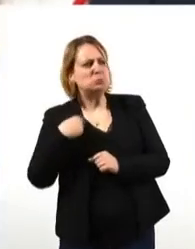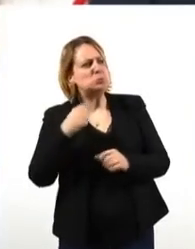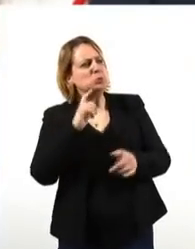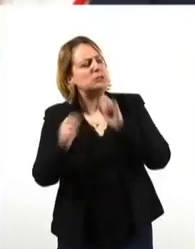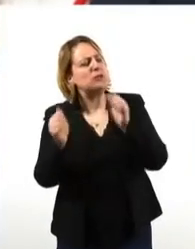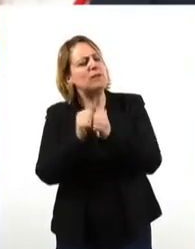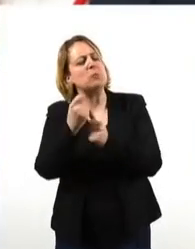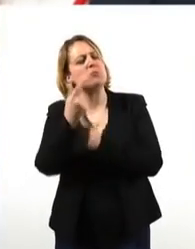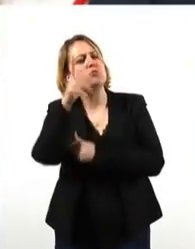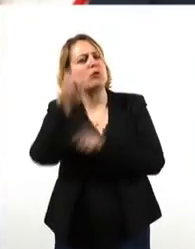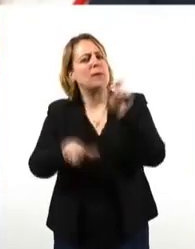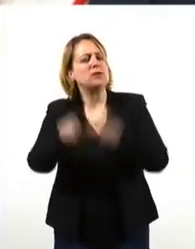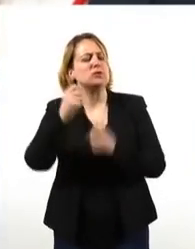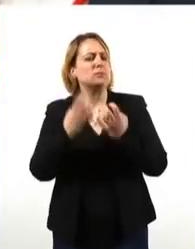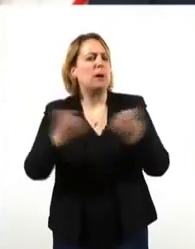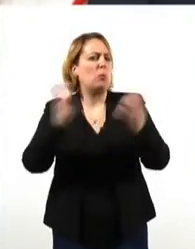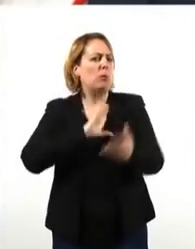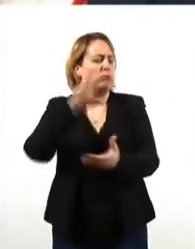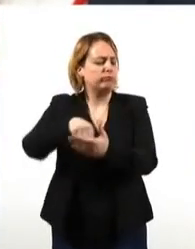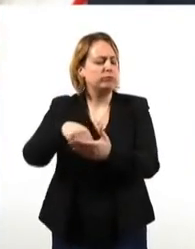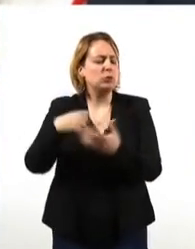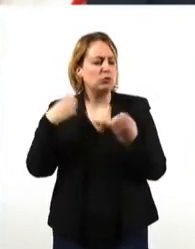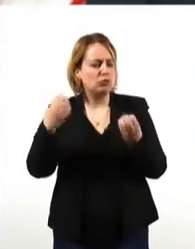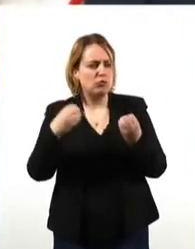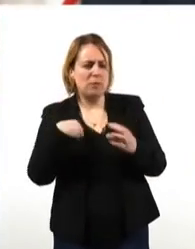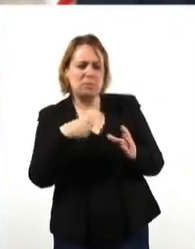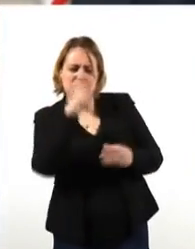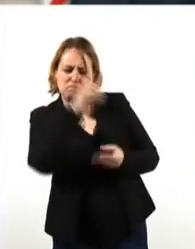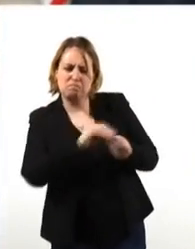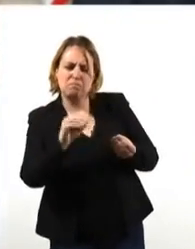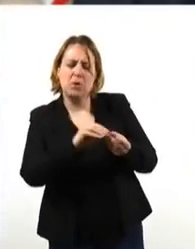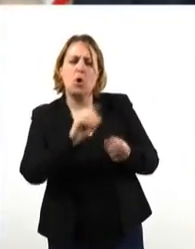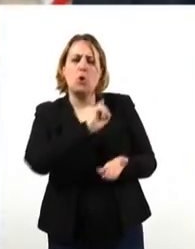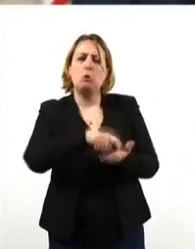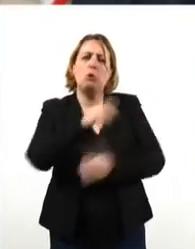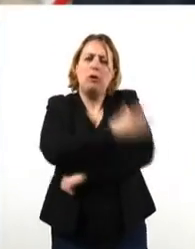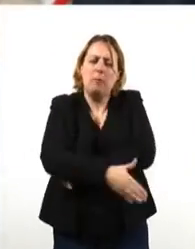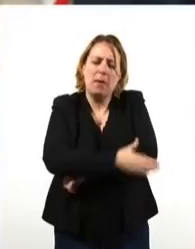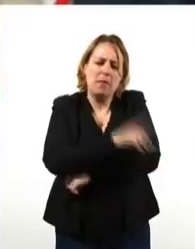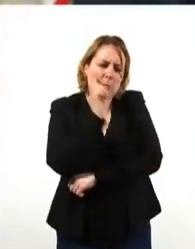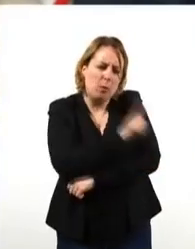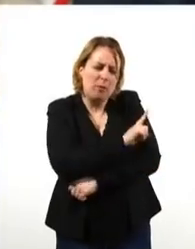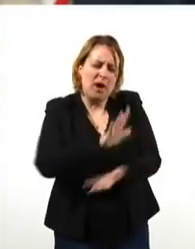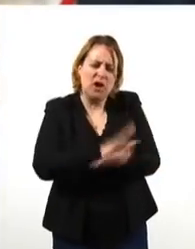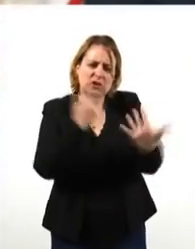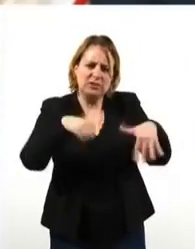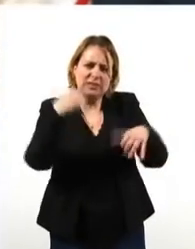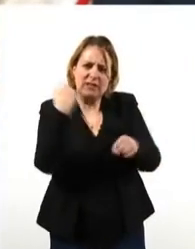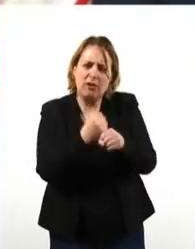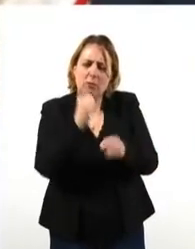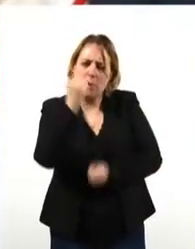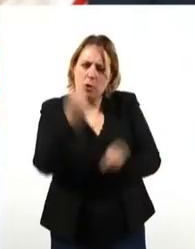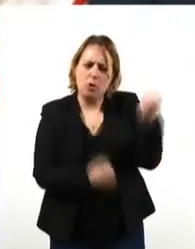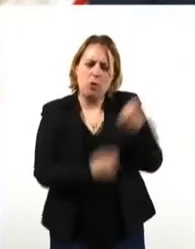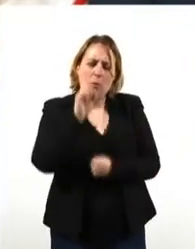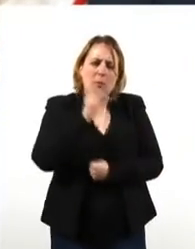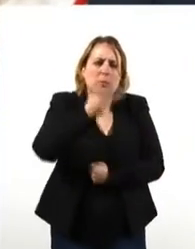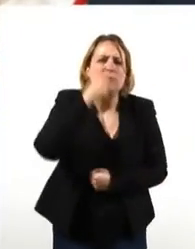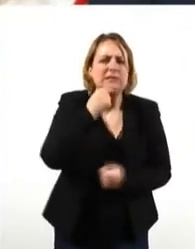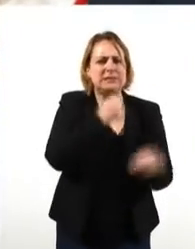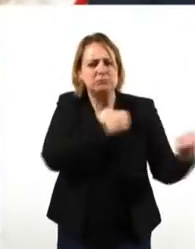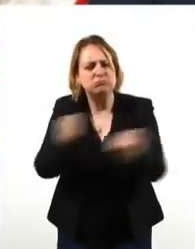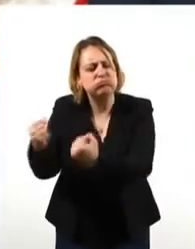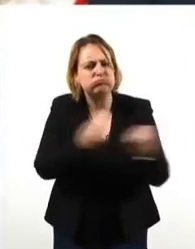auxquels on remontait régulièrement ce sujet en zone rurale. Est-ce qu'à 16 ans, on ne pourrait pas passer le permis de conduire parce que ça permettrait un accès ? Alors, il y a toujours le problème du coût,